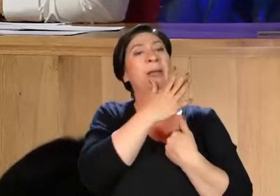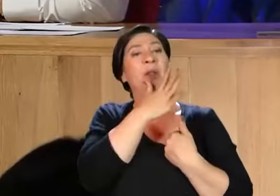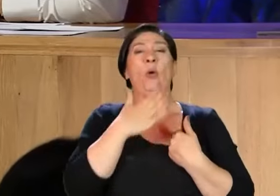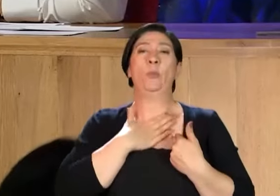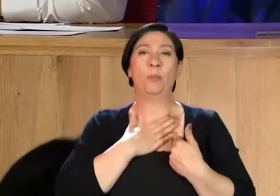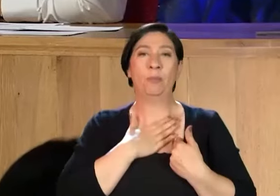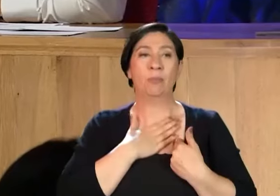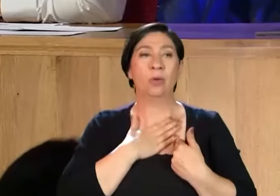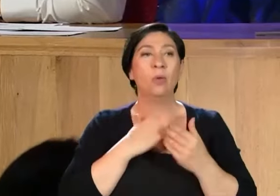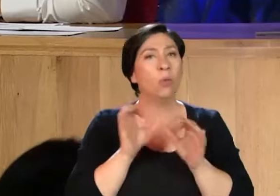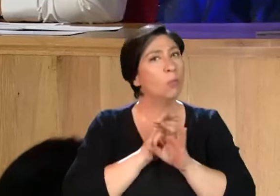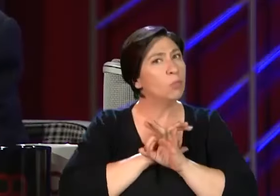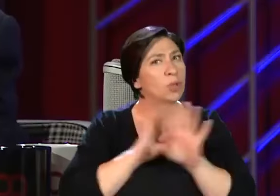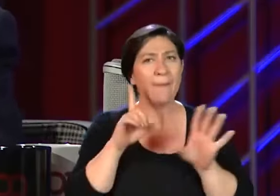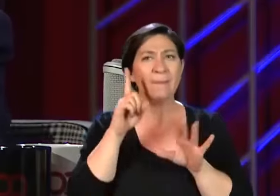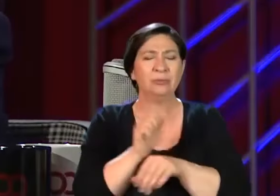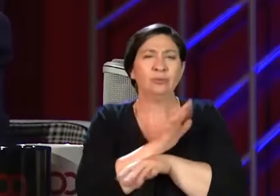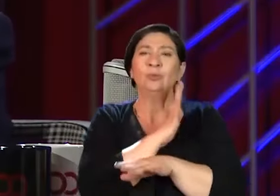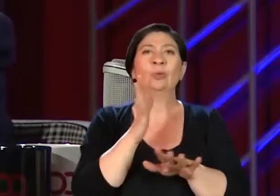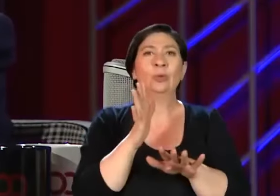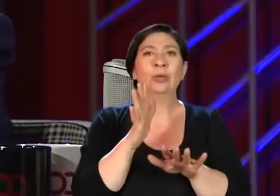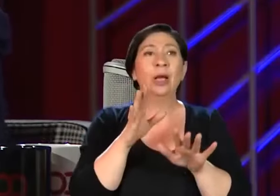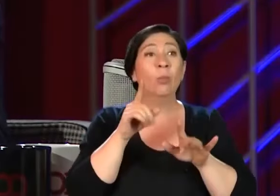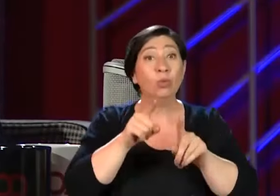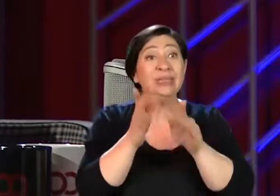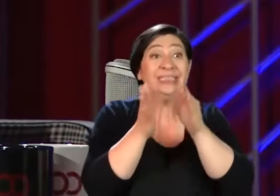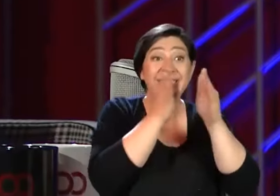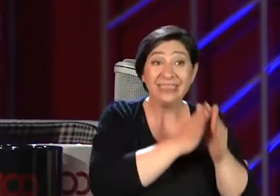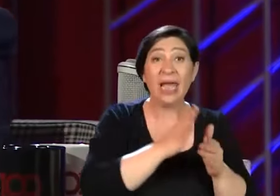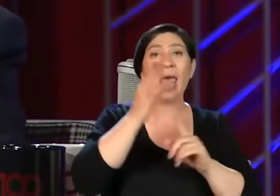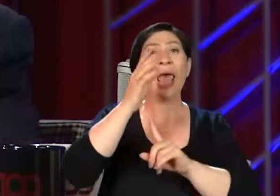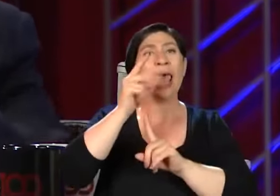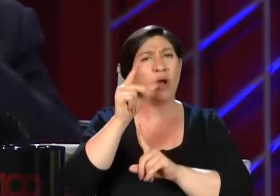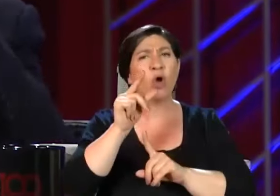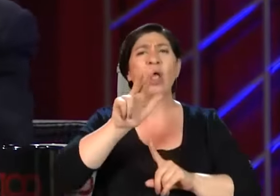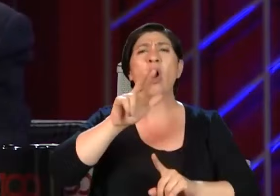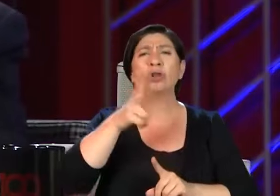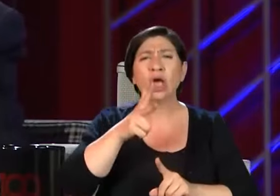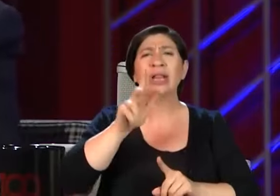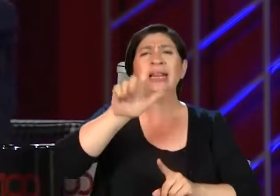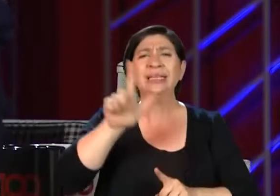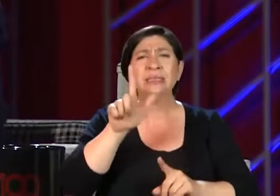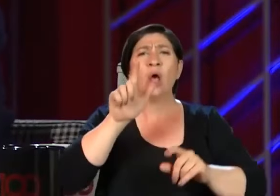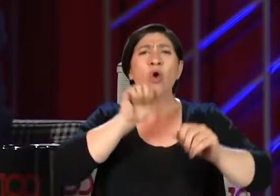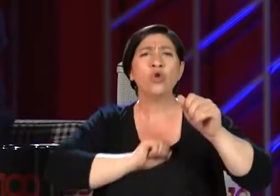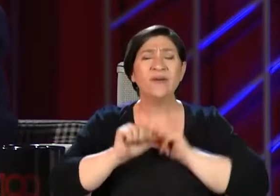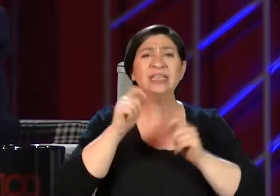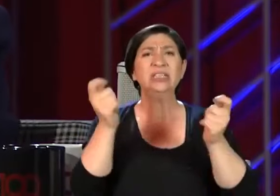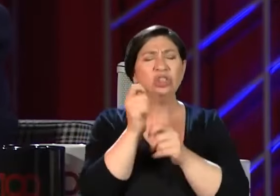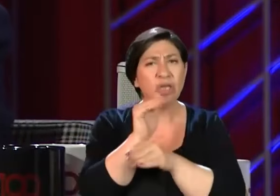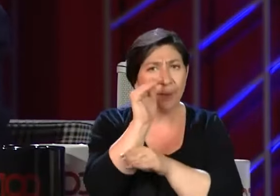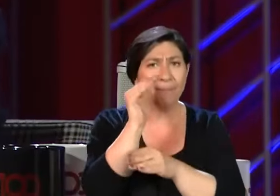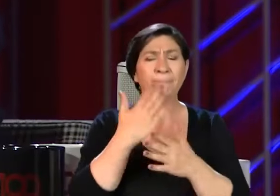birisiyim. Bu olağanüstü bir duygu. Bütün bunların yanı sıra ilkokul, ortaokul, lise, üniversite, iş